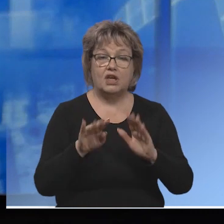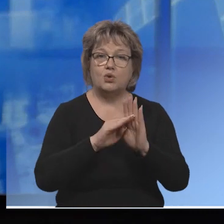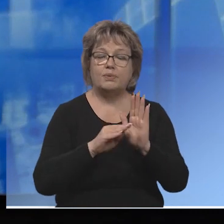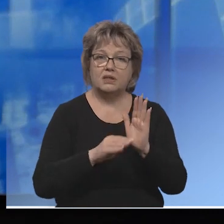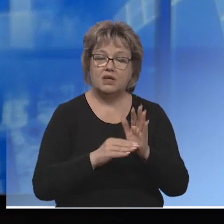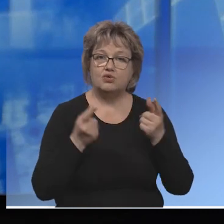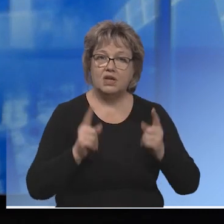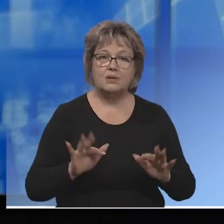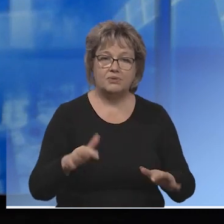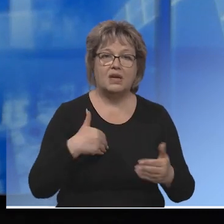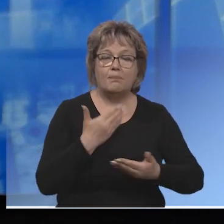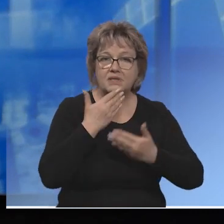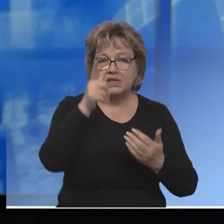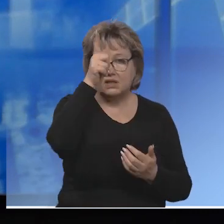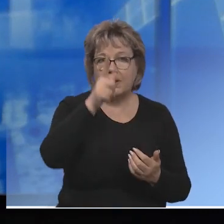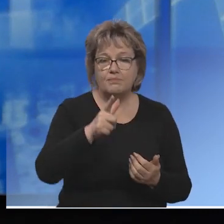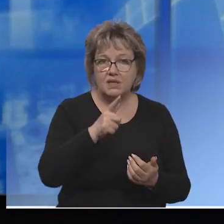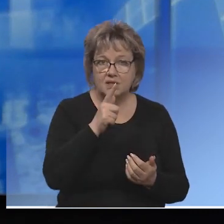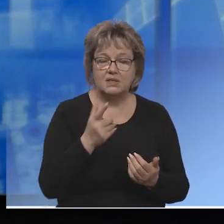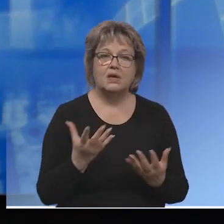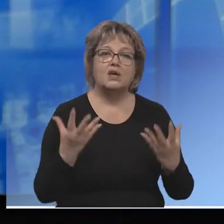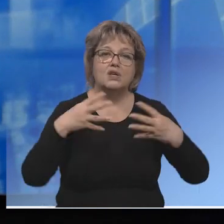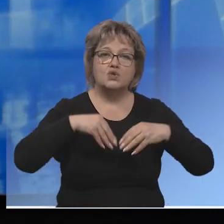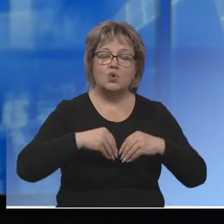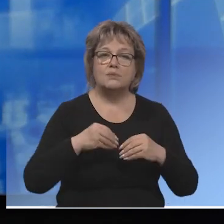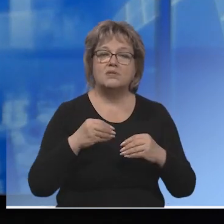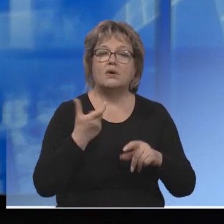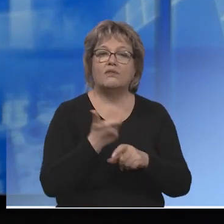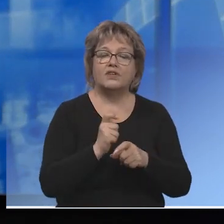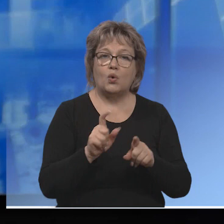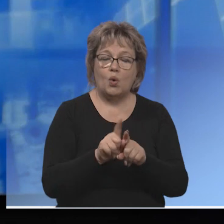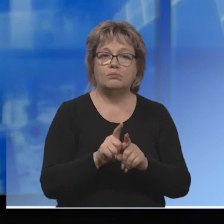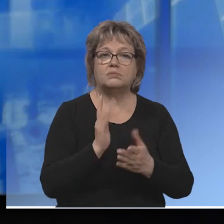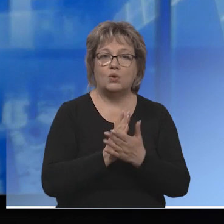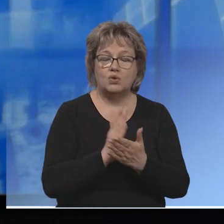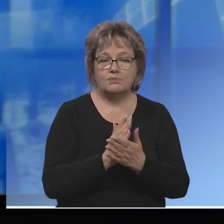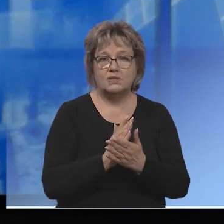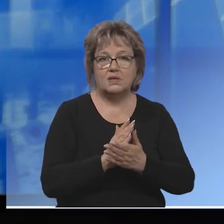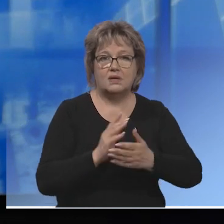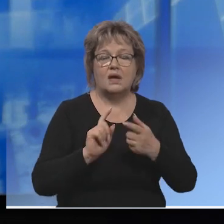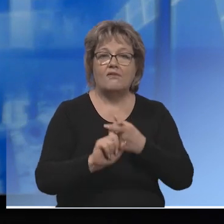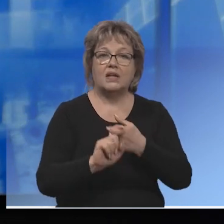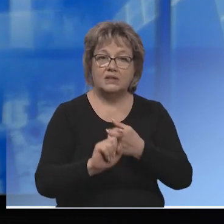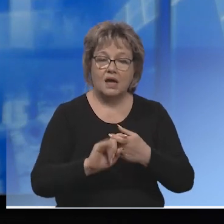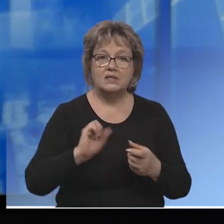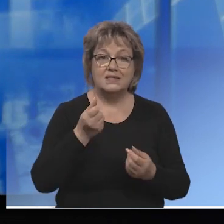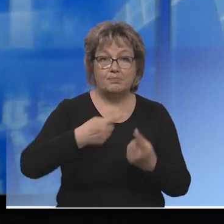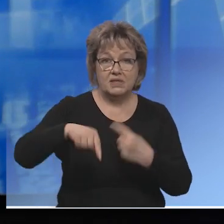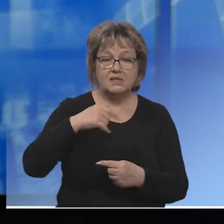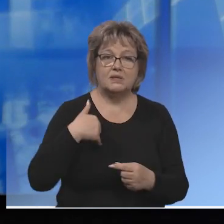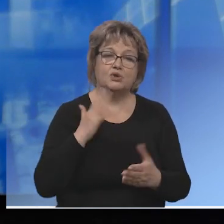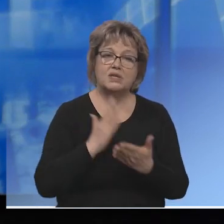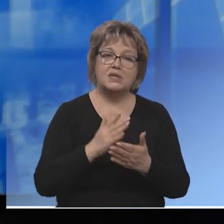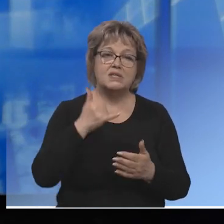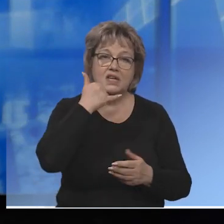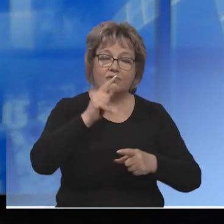эту передачу. На самом деле мы последние два месяца находимся в достаточно таком плотном контакте с бизнесом. У нас и телефон